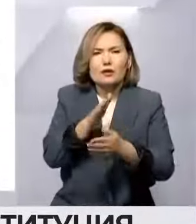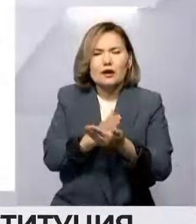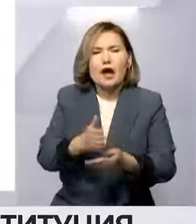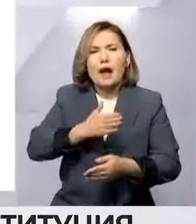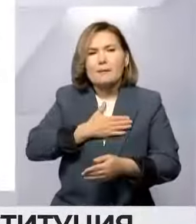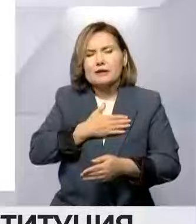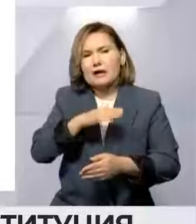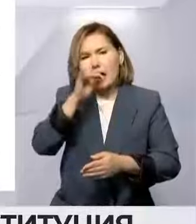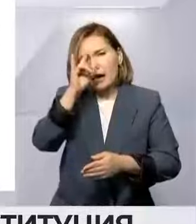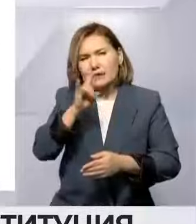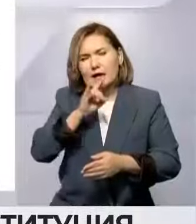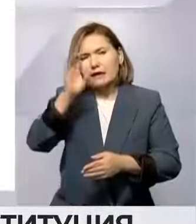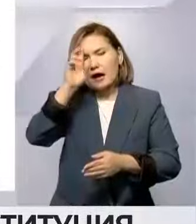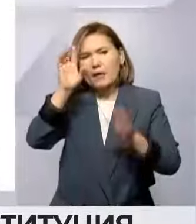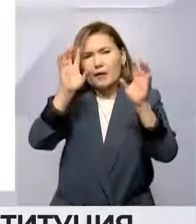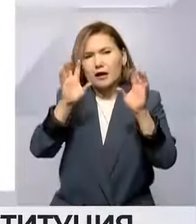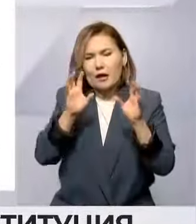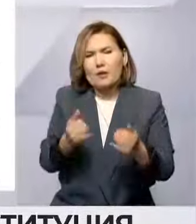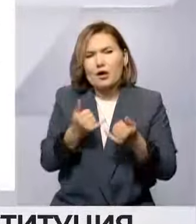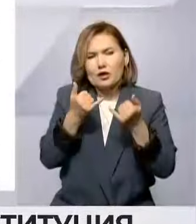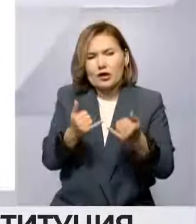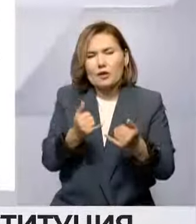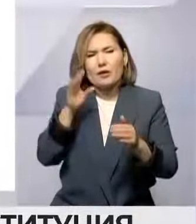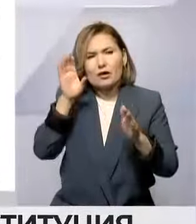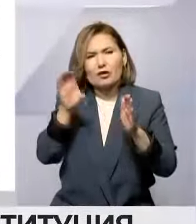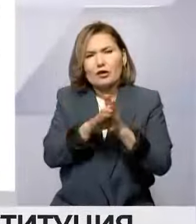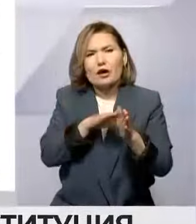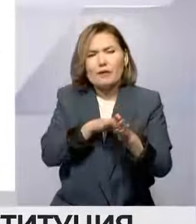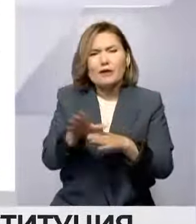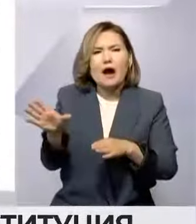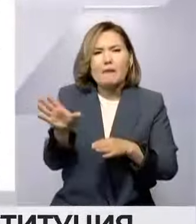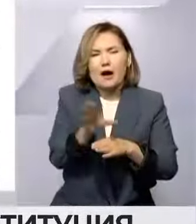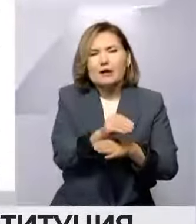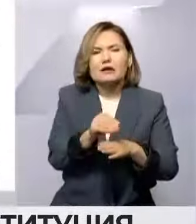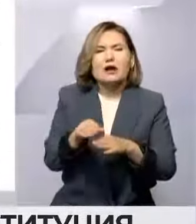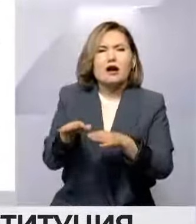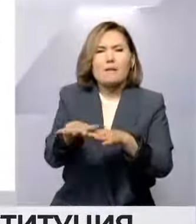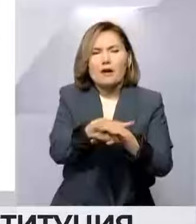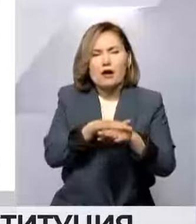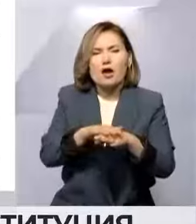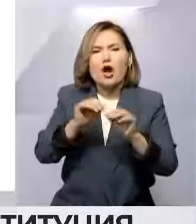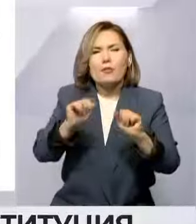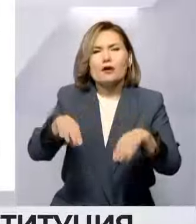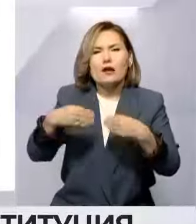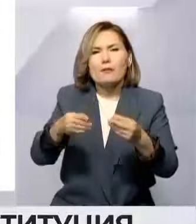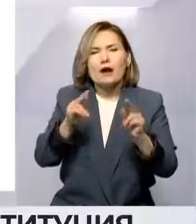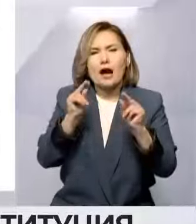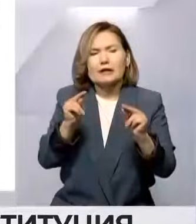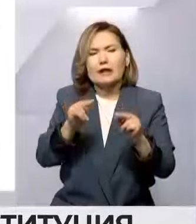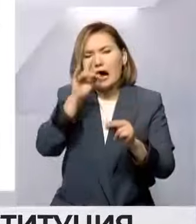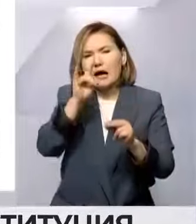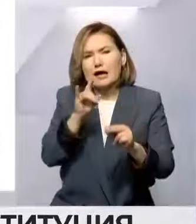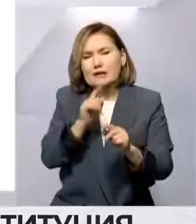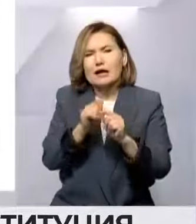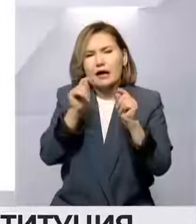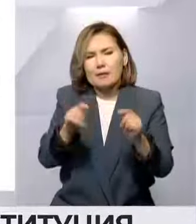Біз конституцияда бекітілген қастерлі құндылықтарға сүйене отырып, баршаға бірдей мүмкіндік беретін әділетті Қазақстанды бірге